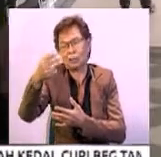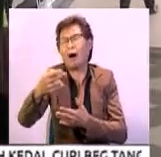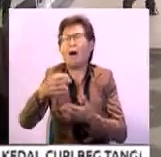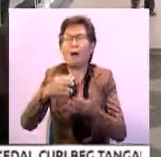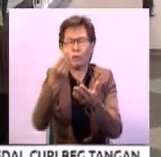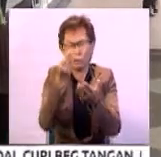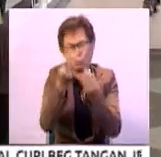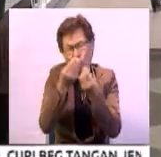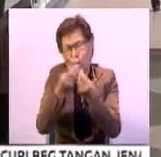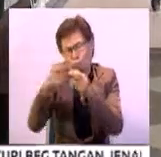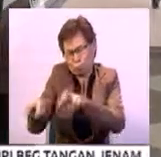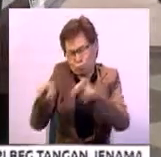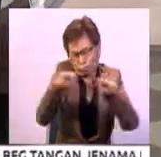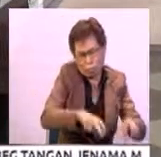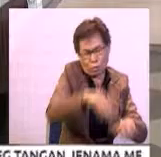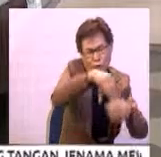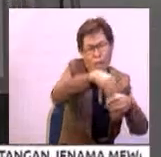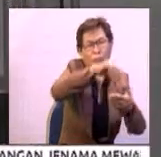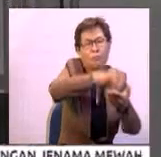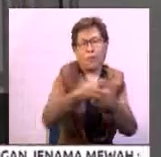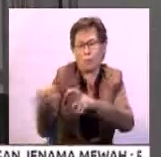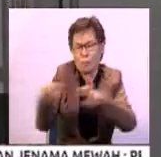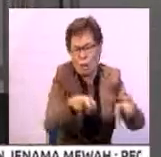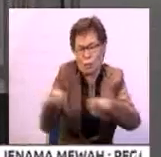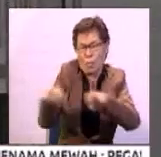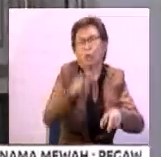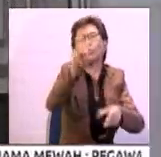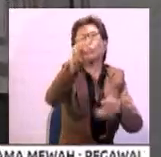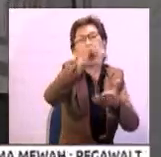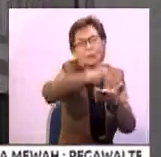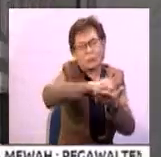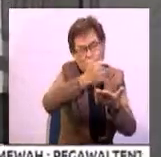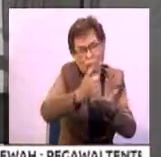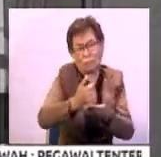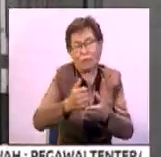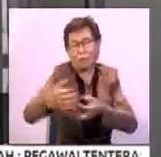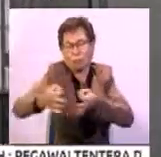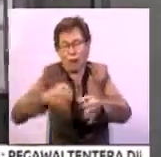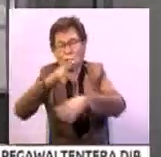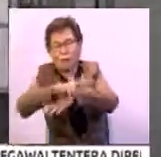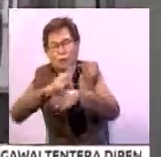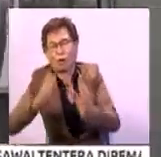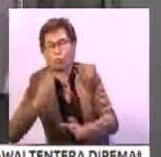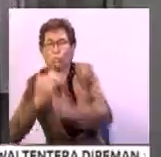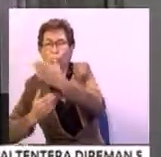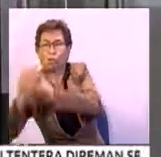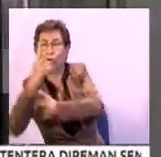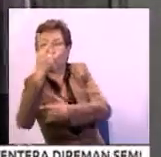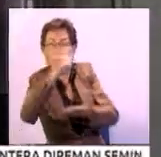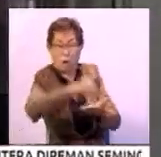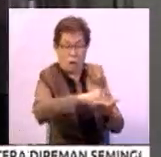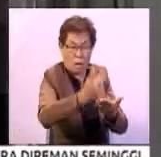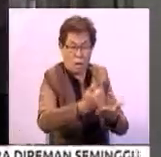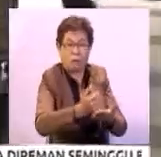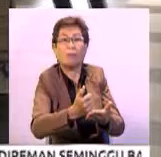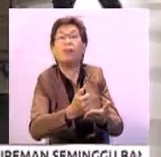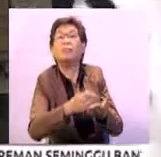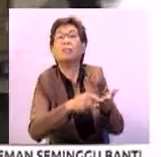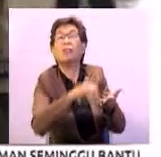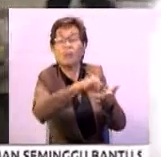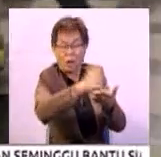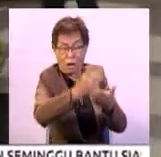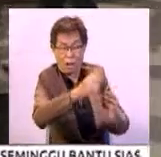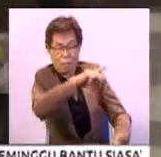dari IPSB ke dalam 2 akaun. Daripada keterangan saksi-saksi sebelum ini, 2 akaun terbabit merujuk kepada